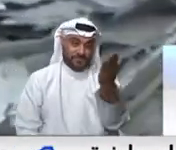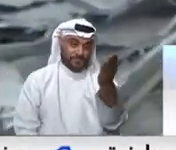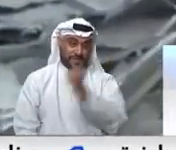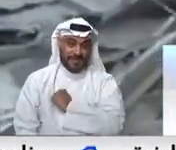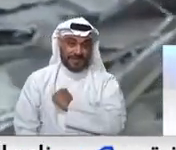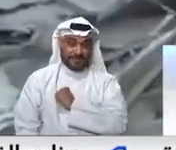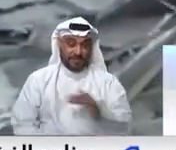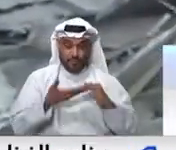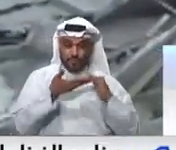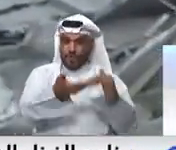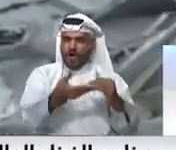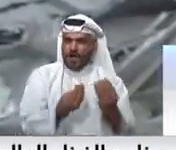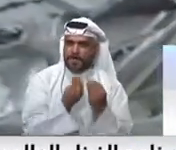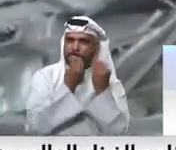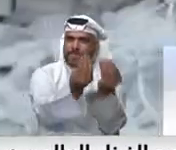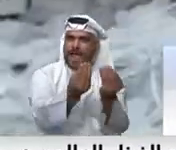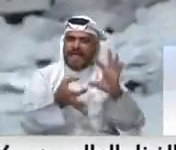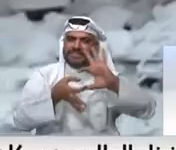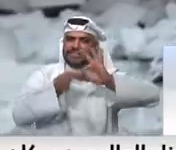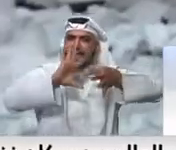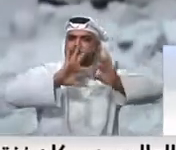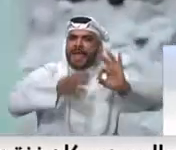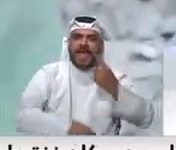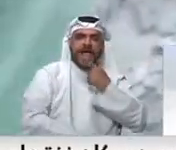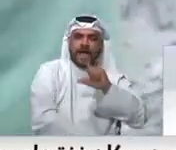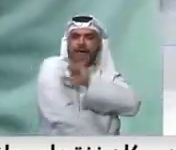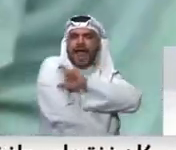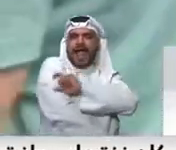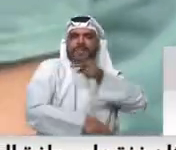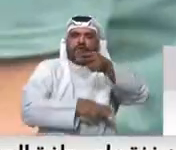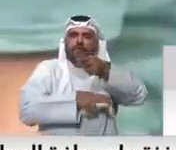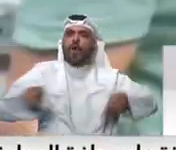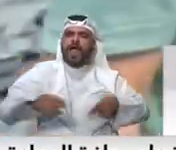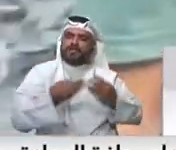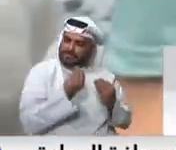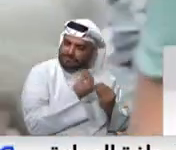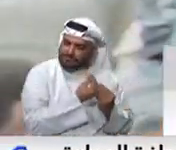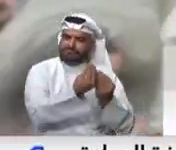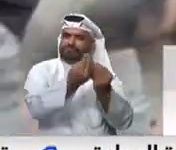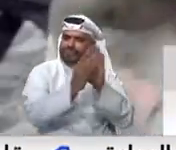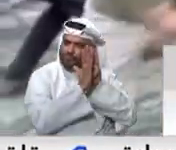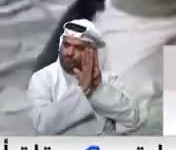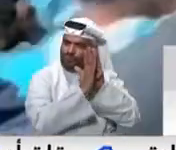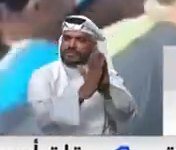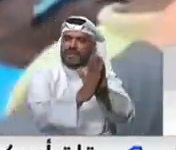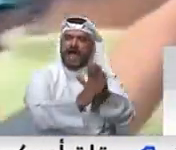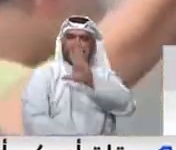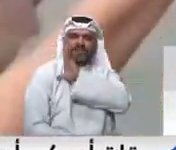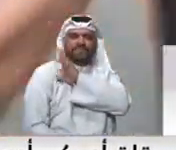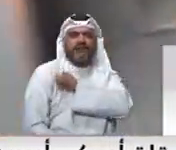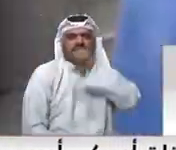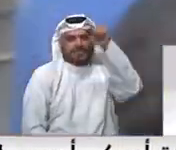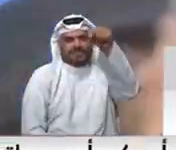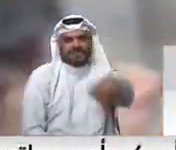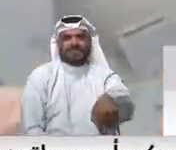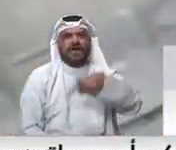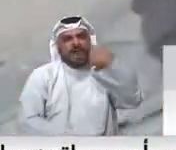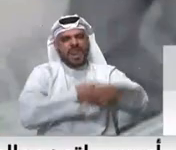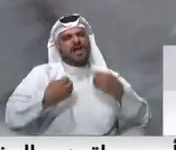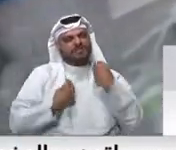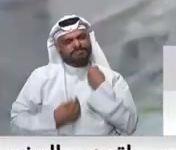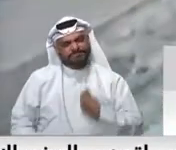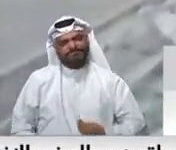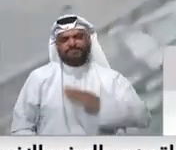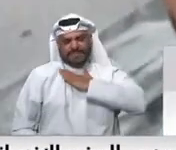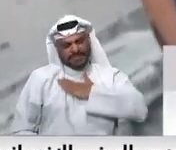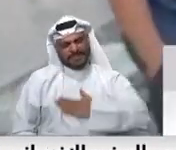وتأتي حملة جمعية الهلال الأحمر الكويتي أغيثوا فلسطين لمساعدة ودعم الشعب الفلسطيني والتخفيف من